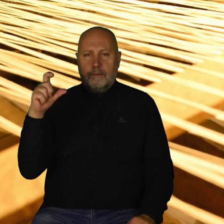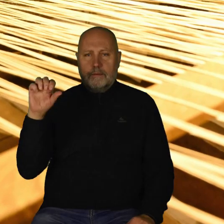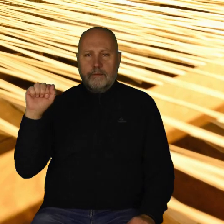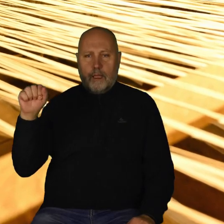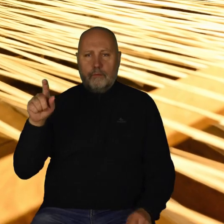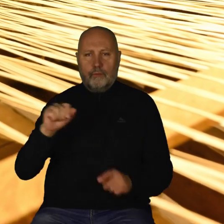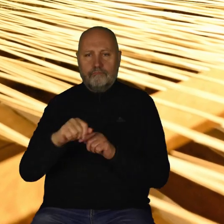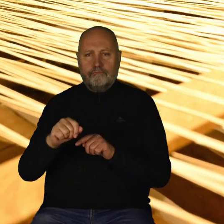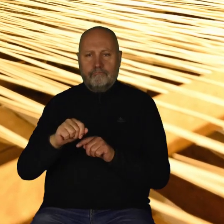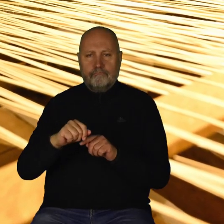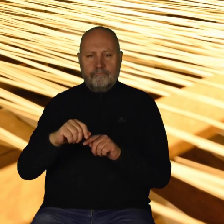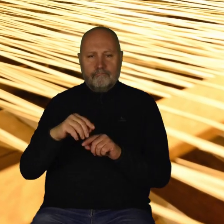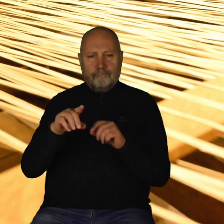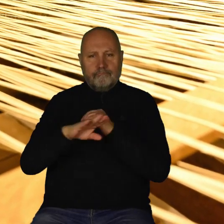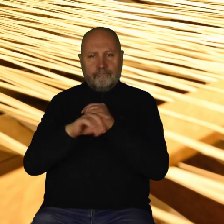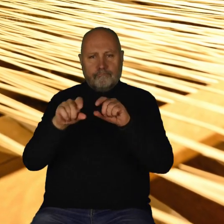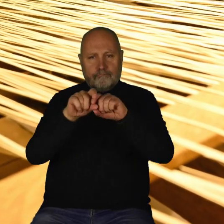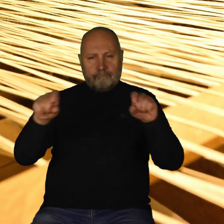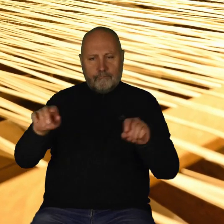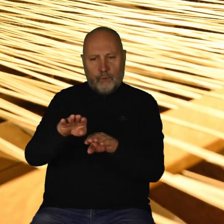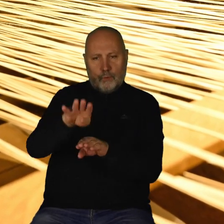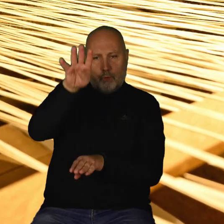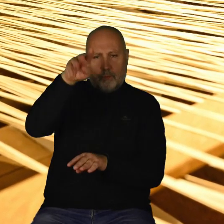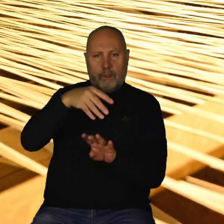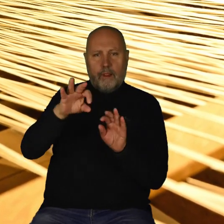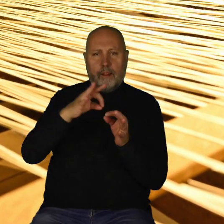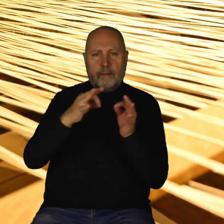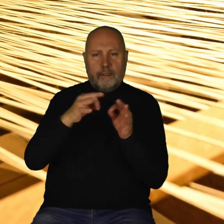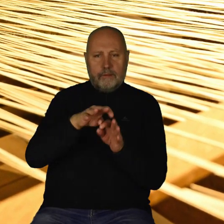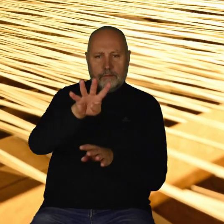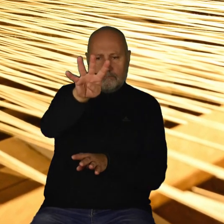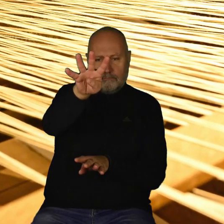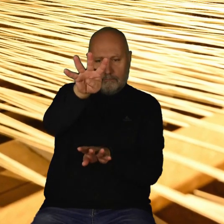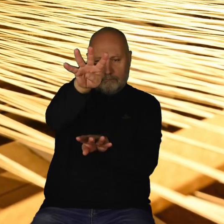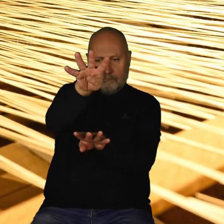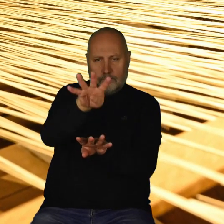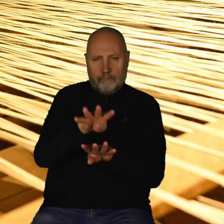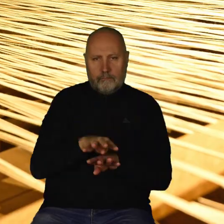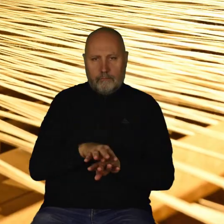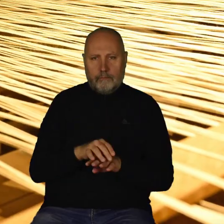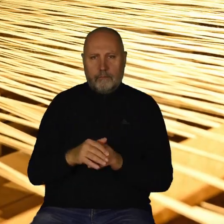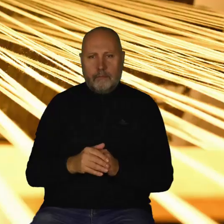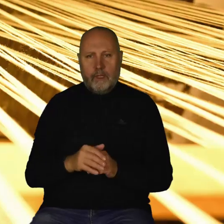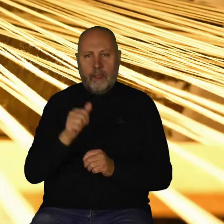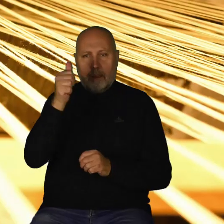lnc przez jedną przebiegają nici parzyste przez drugą